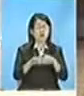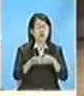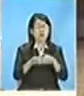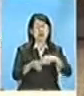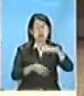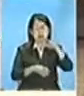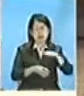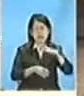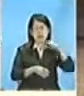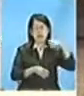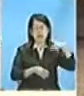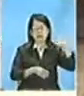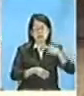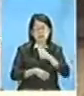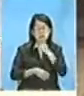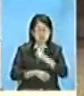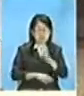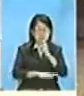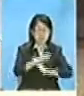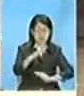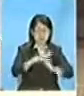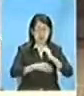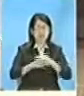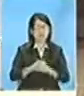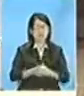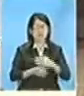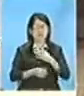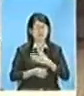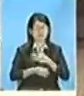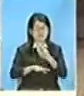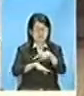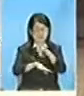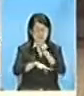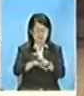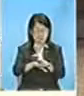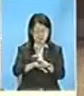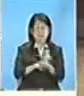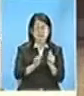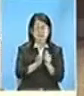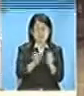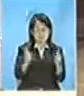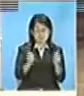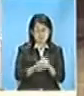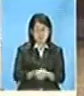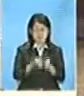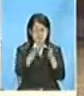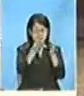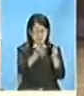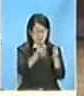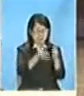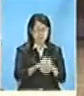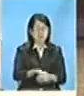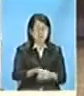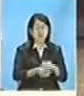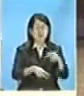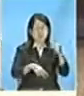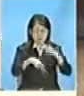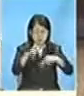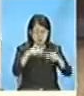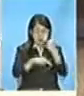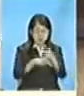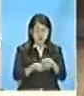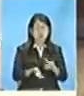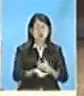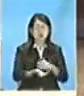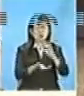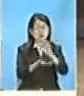ภานอกจากนี้ดิฉันเป็นประธานอนุกรรมการติดตามกองทุนพัฒนาบทบาทสตรี